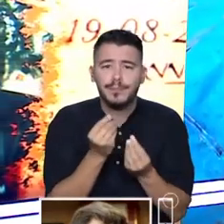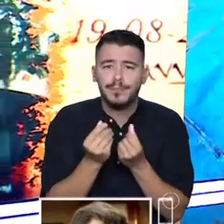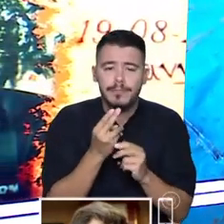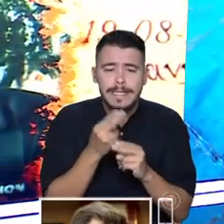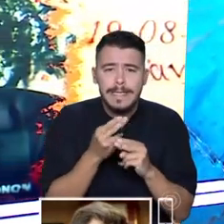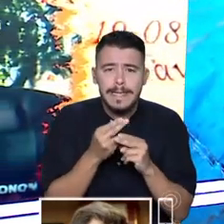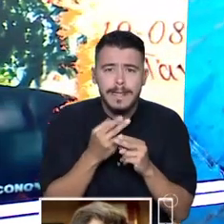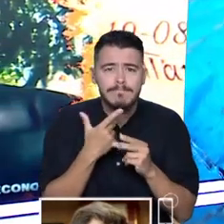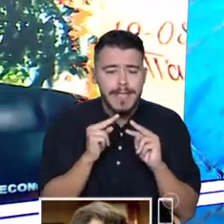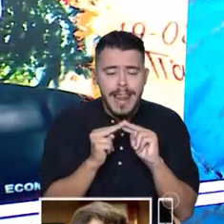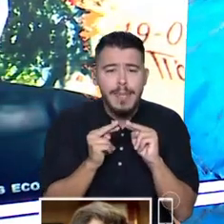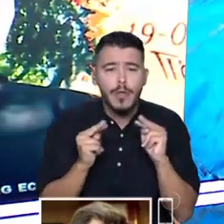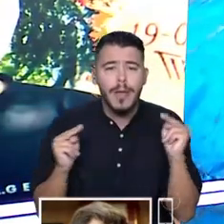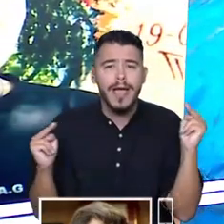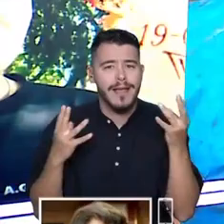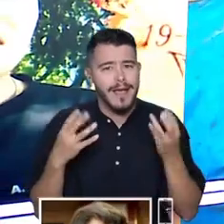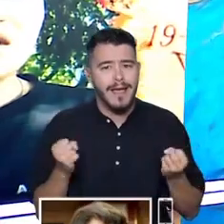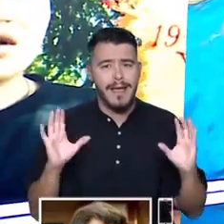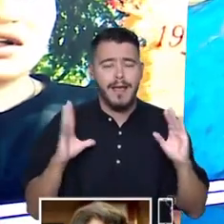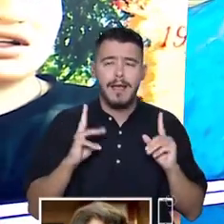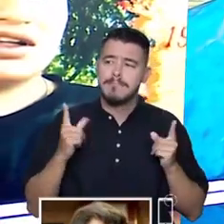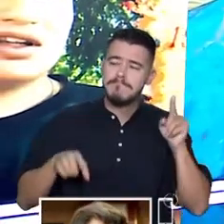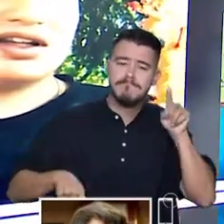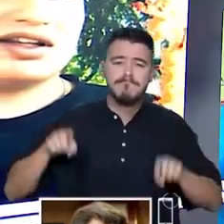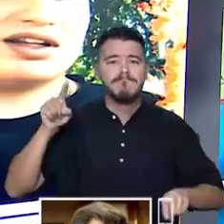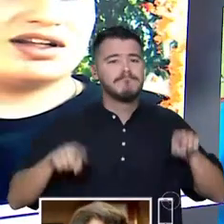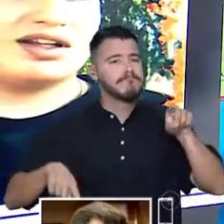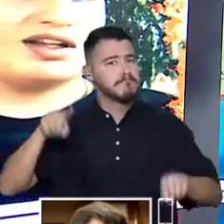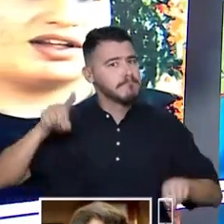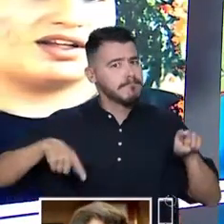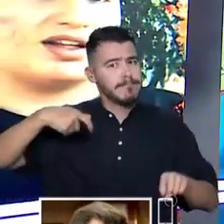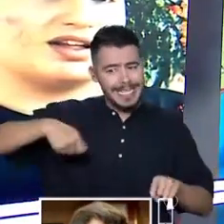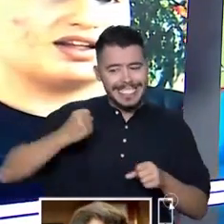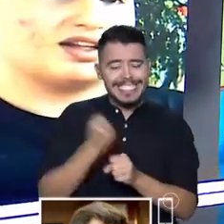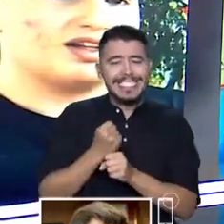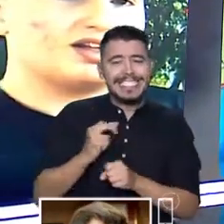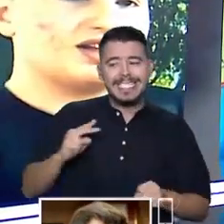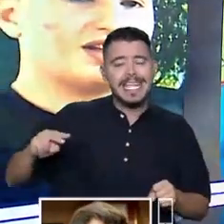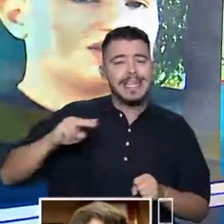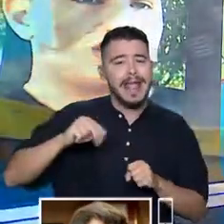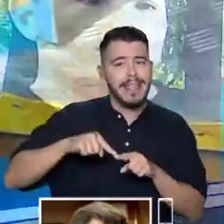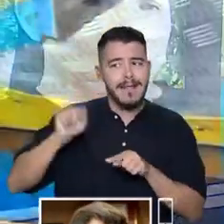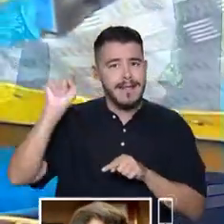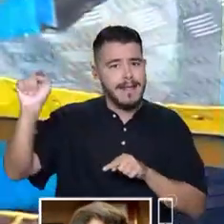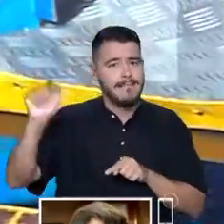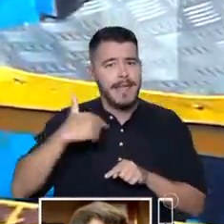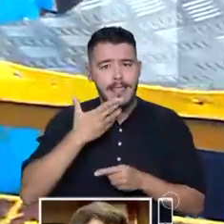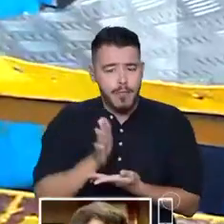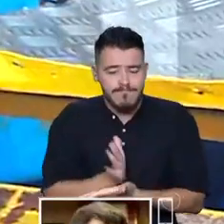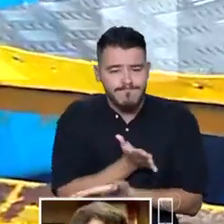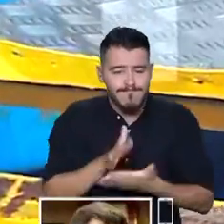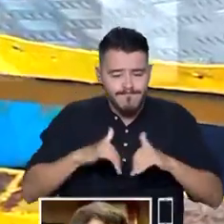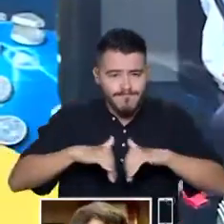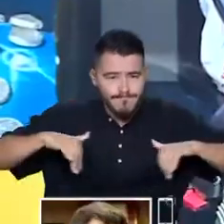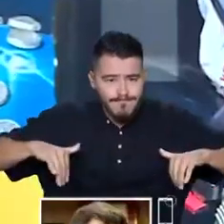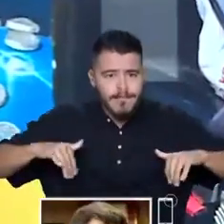οποίοι δεν έχουν την ειδικότητα του δικηγόρου που μπορεί να αντιμετωπίσει τέτοιες υποθέσεις, δεν μπορούν να αποφανθούν. Ναι. Ακόμη και δικαστές πολλές φορές πρέπει να καθίσουν να